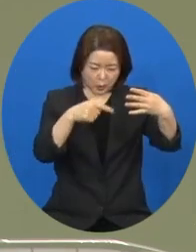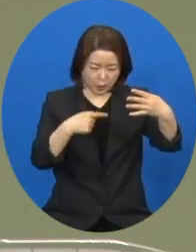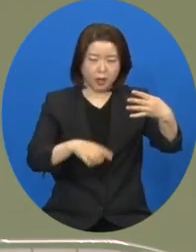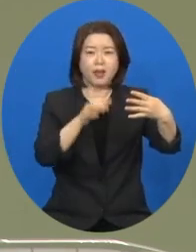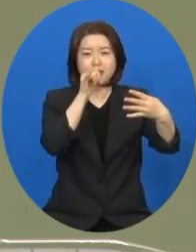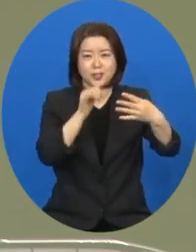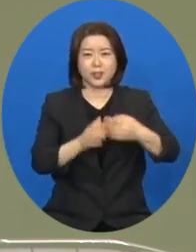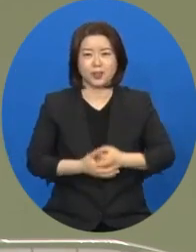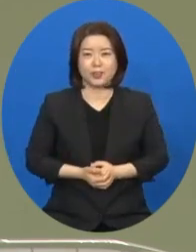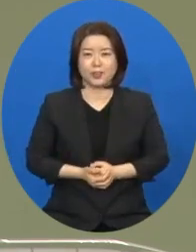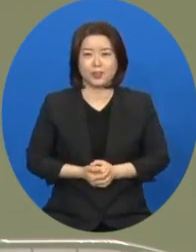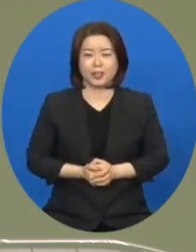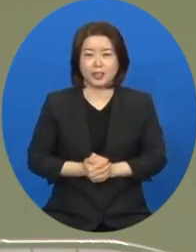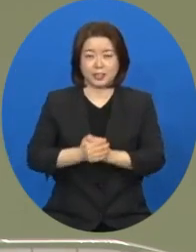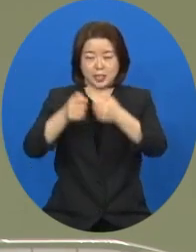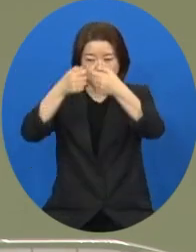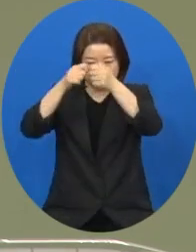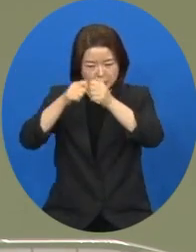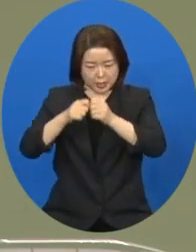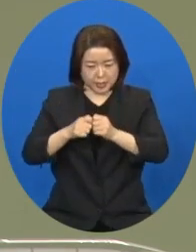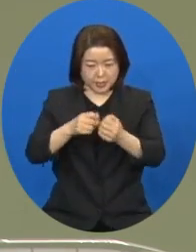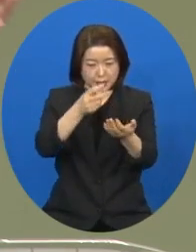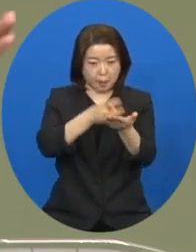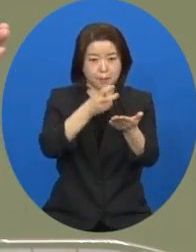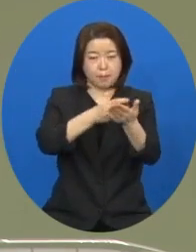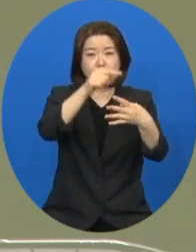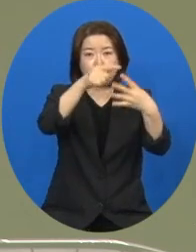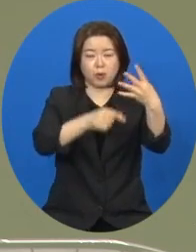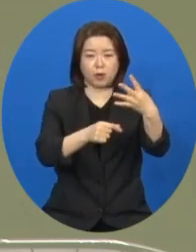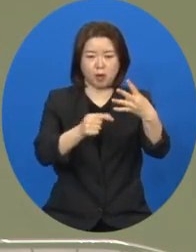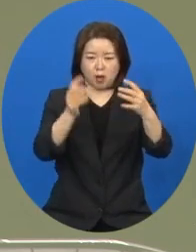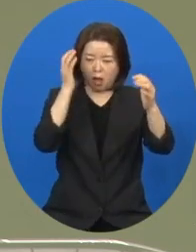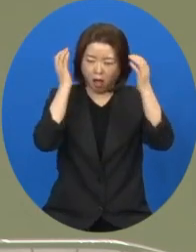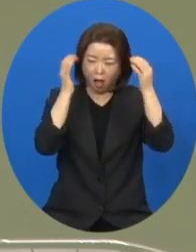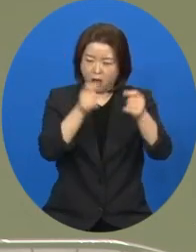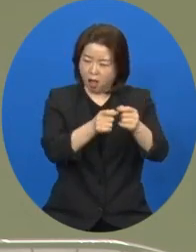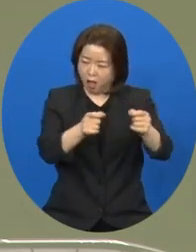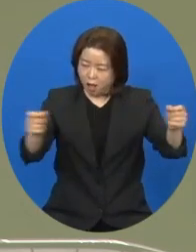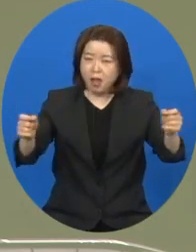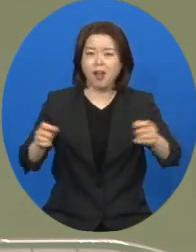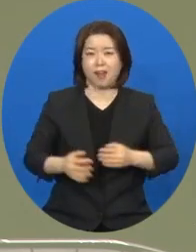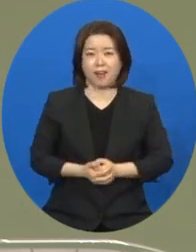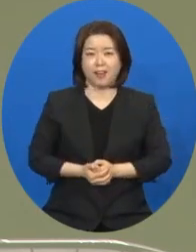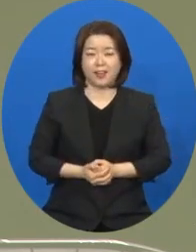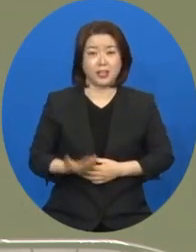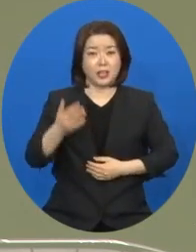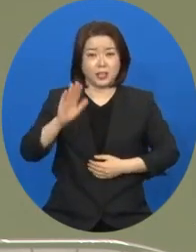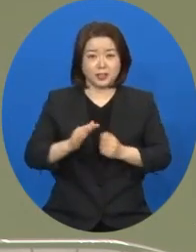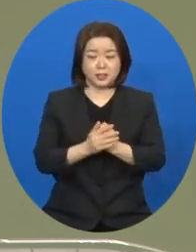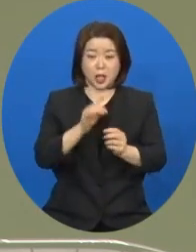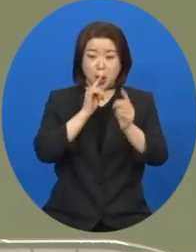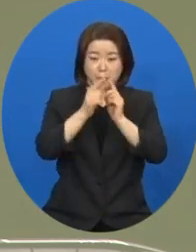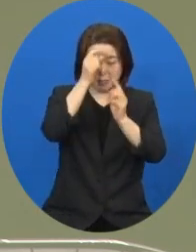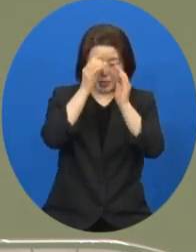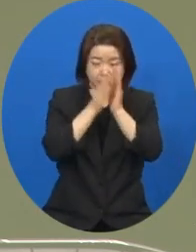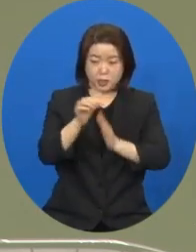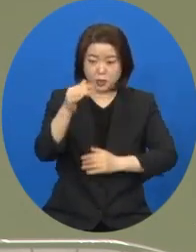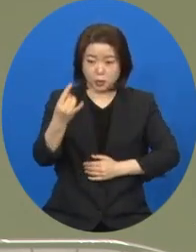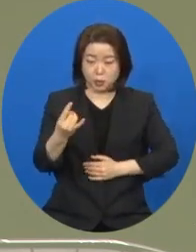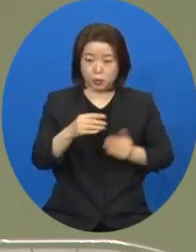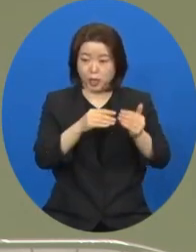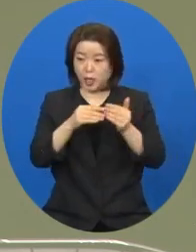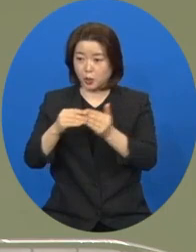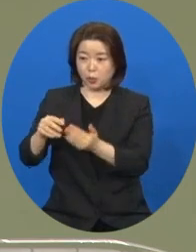그 세세한 규례가 그렇게 복잡하고 깁니다. 근데 말씀 기도를 인도하는